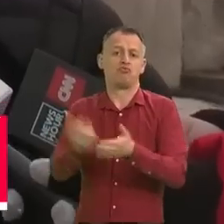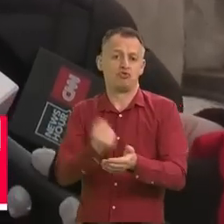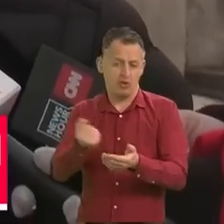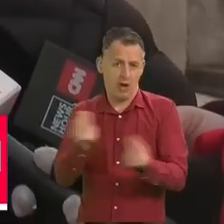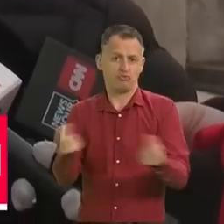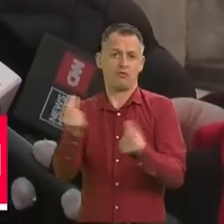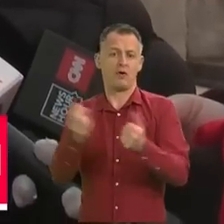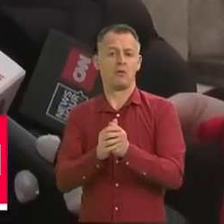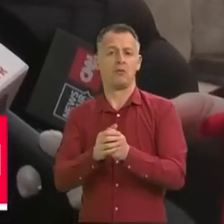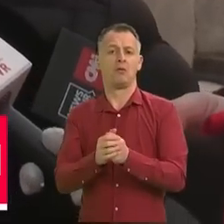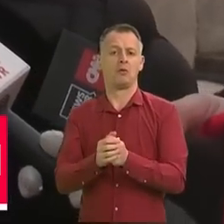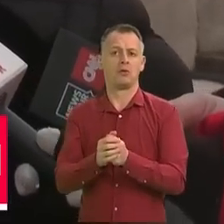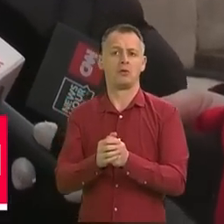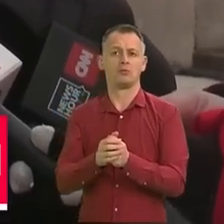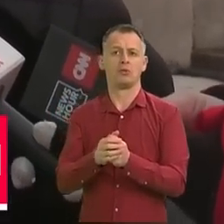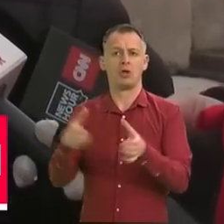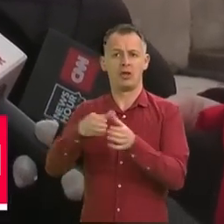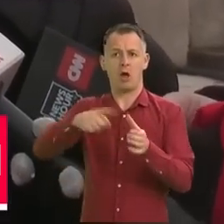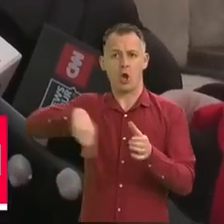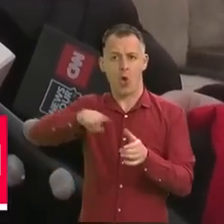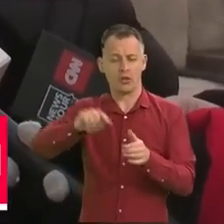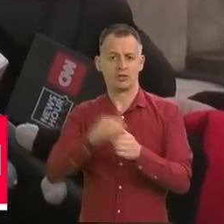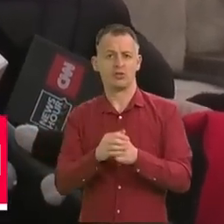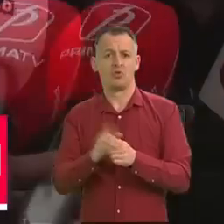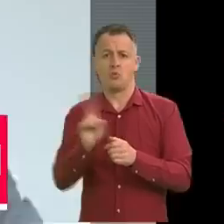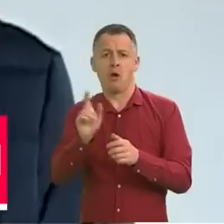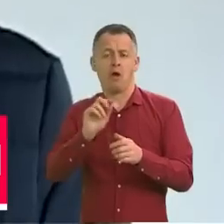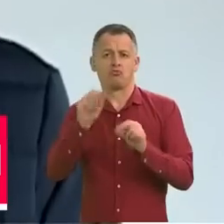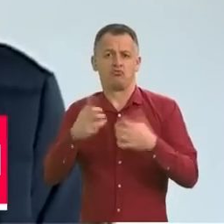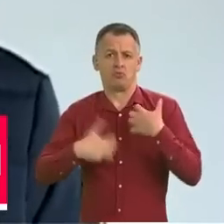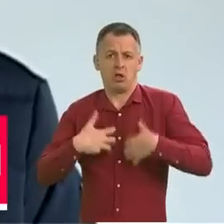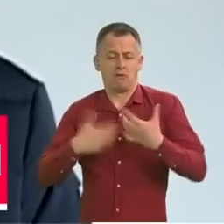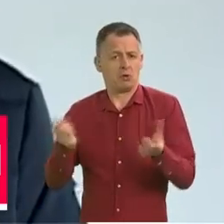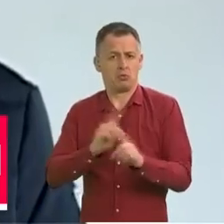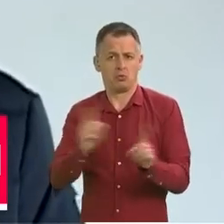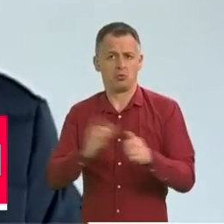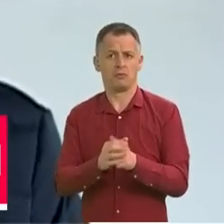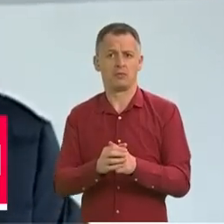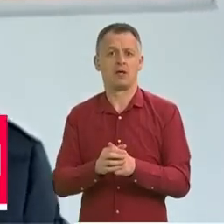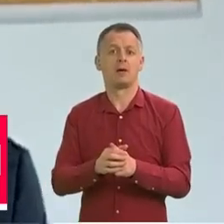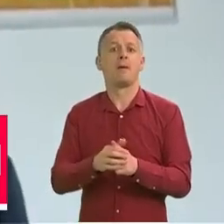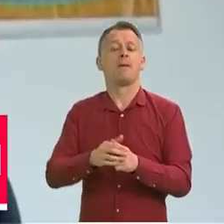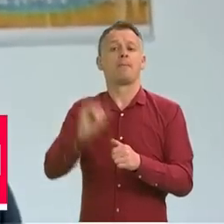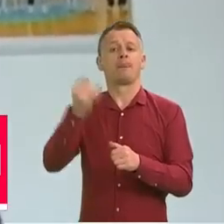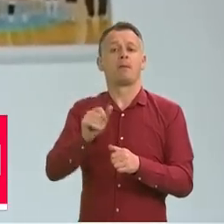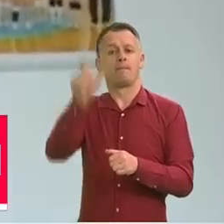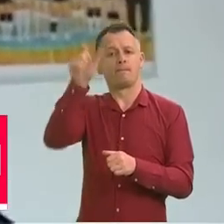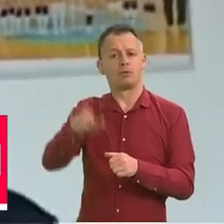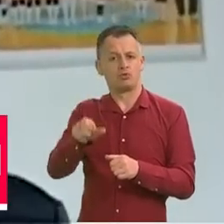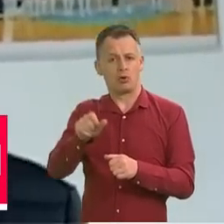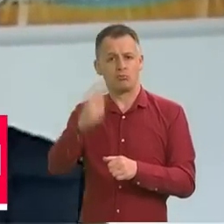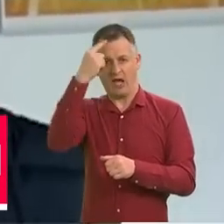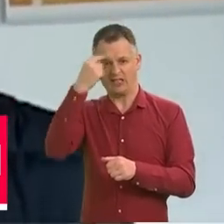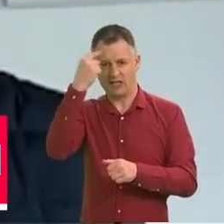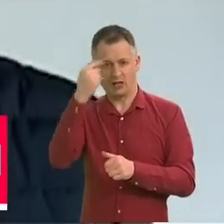un meci care nu a necesitat o prea mare, să spunem, descărcare nervoasă. Asistența medicală era la sală, asistența medicală a intervenit